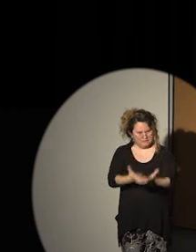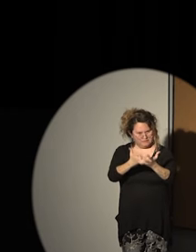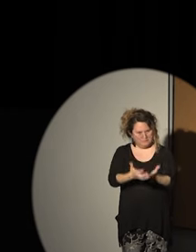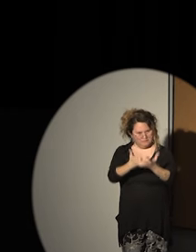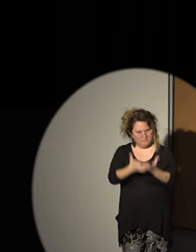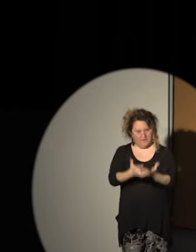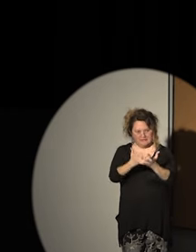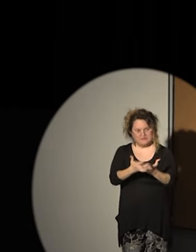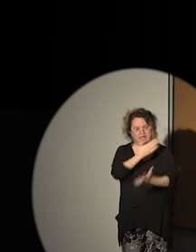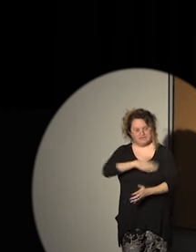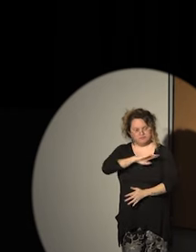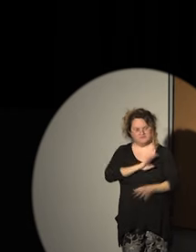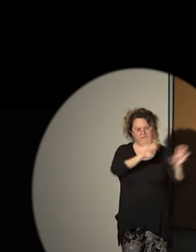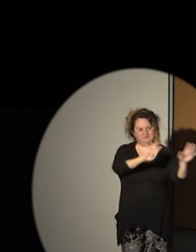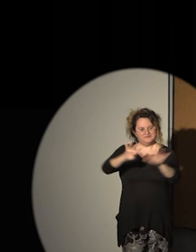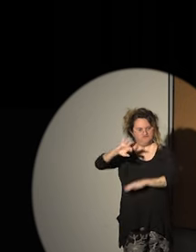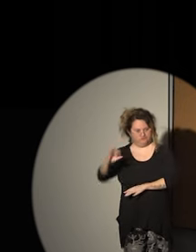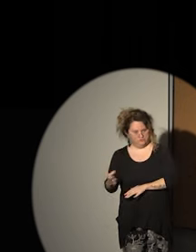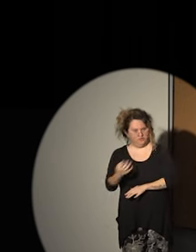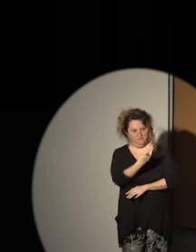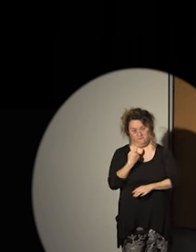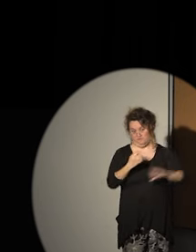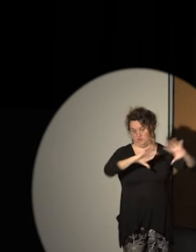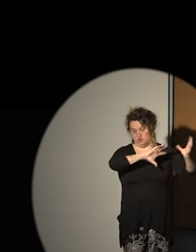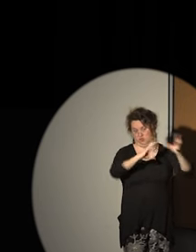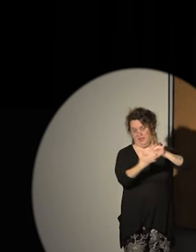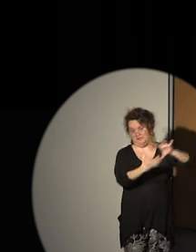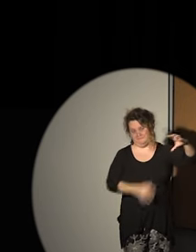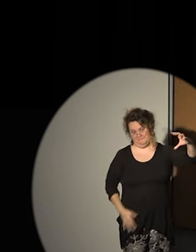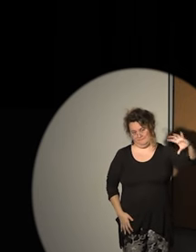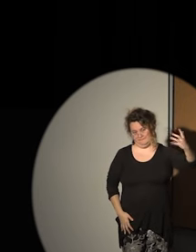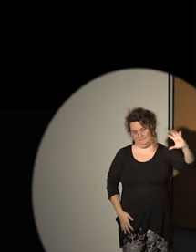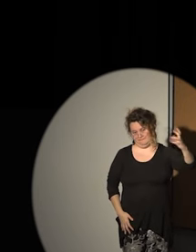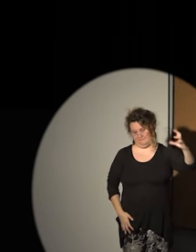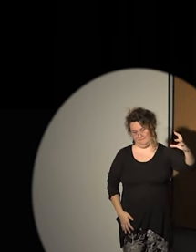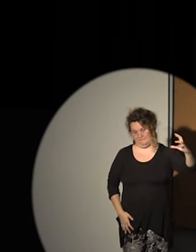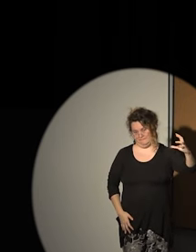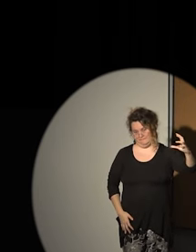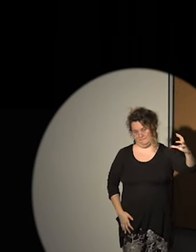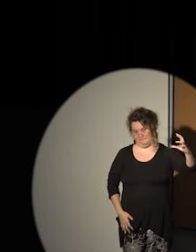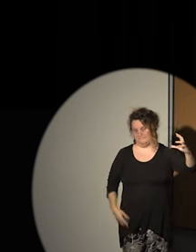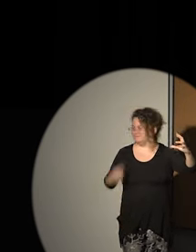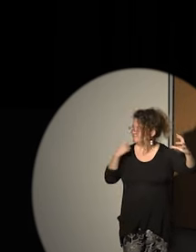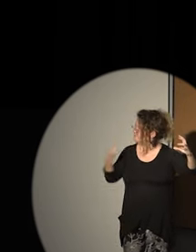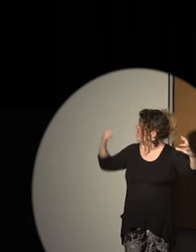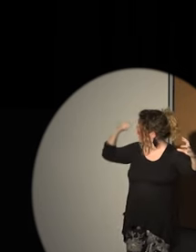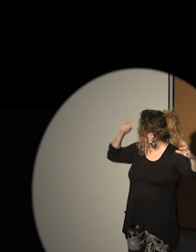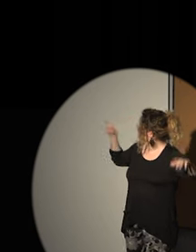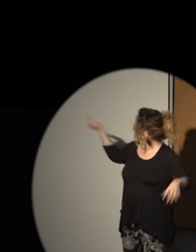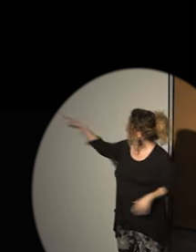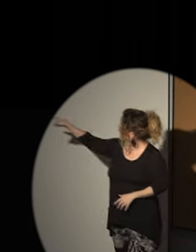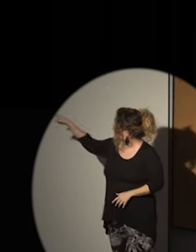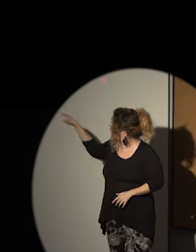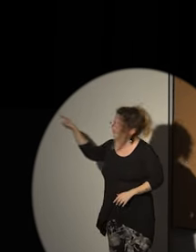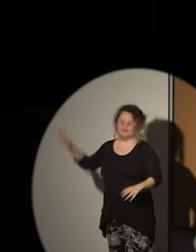confondue. Donc vous reconnaissez, je suppose, je n'ai pas besoin de vous le demander, Mercure, Vénus, la Terre,